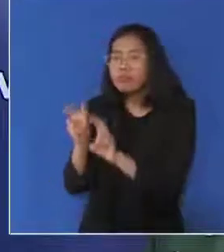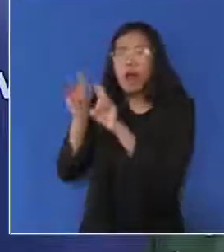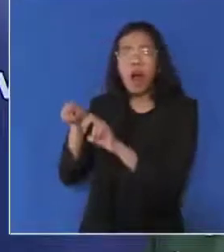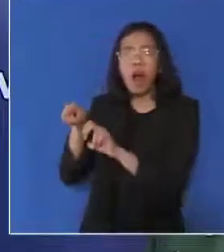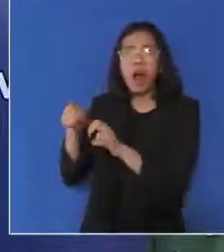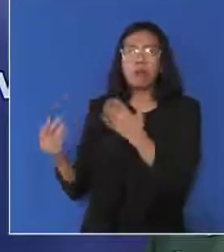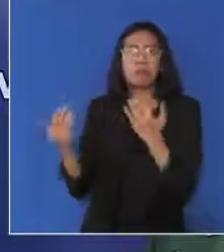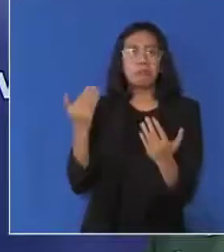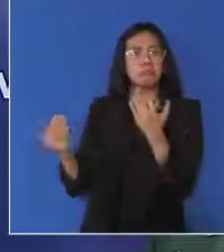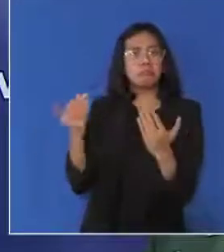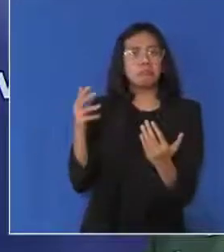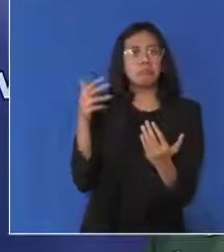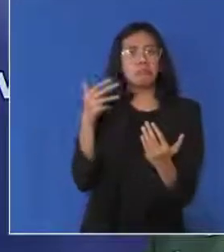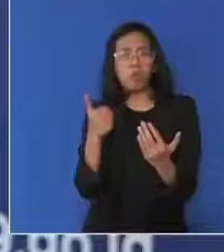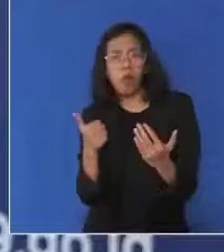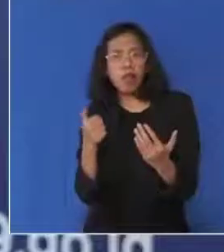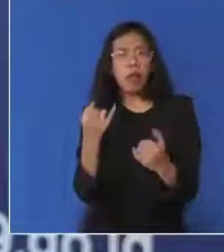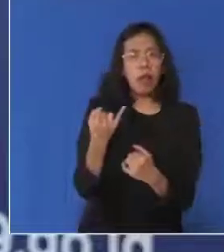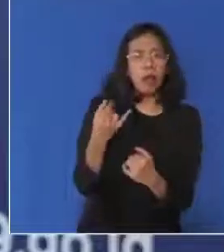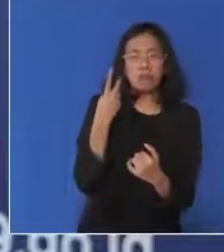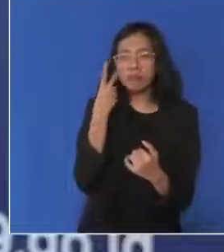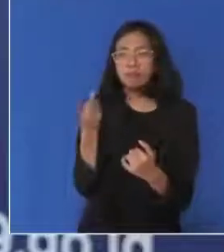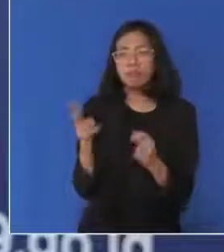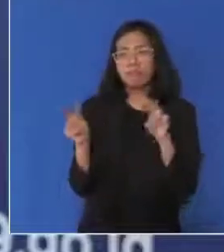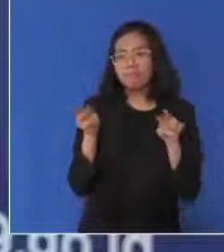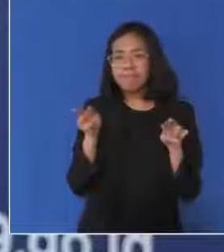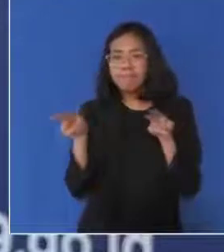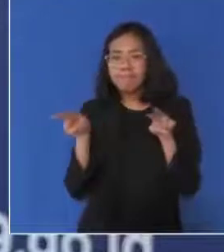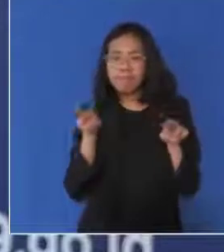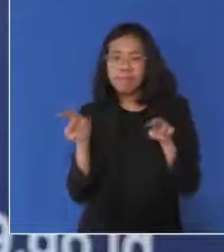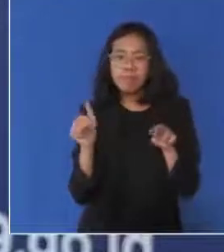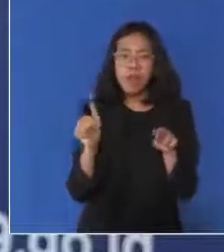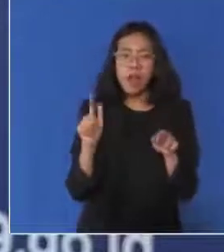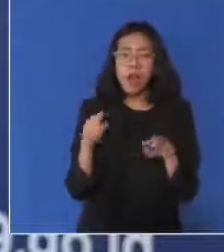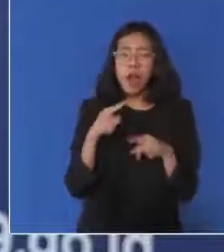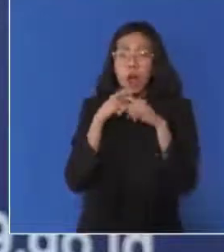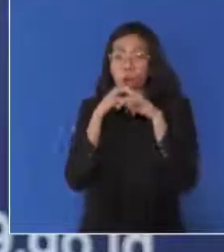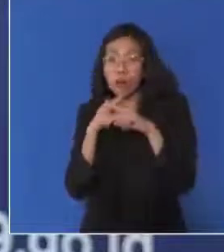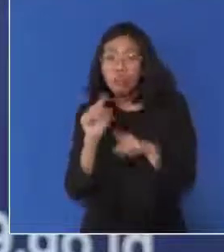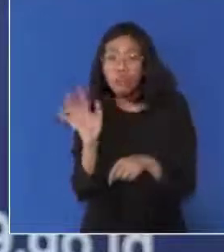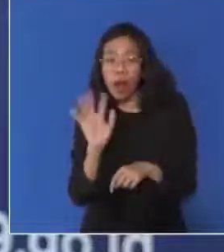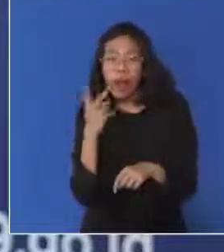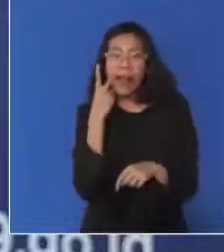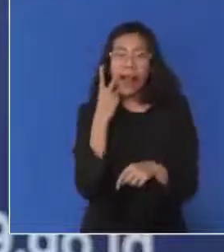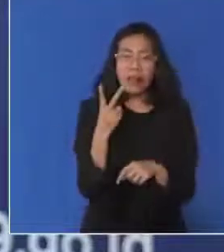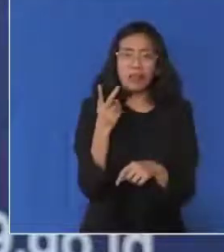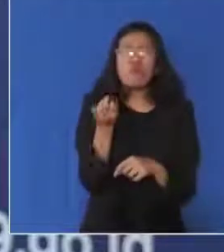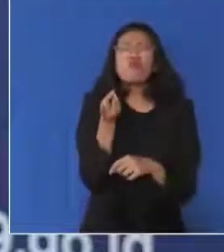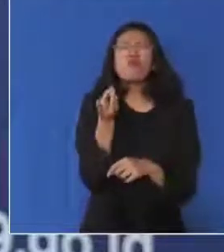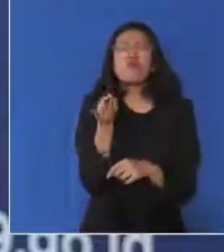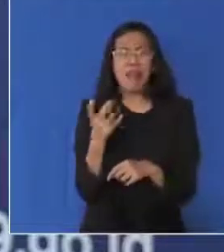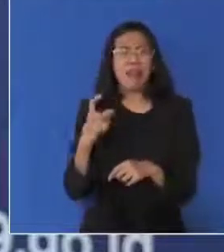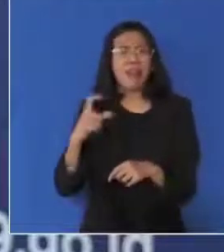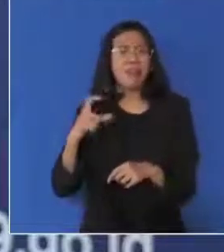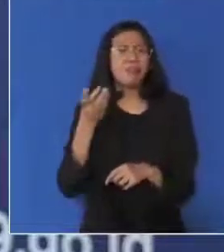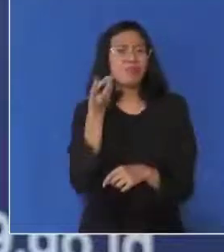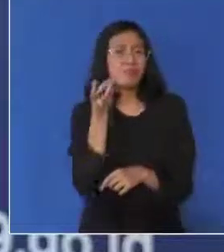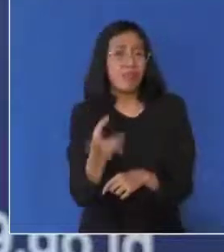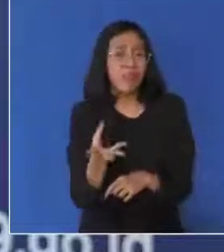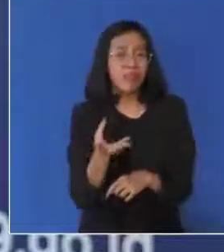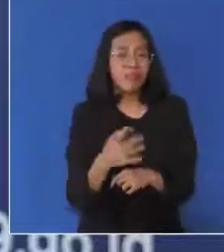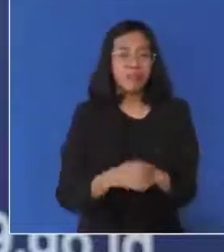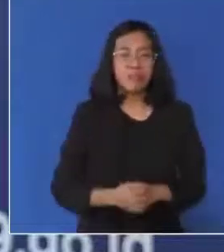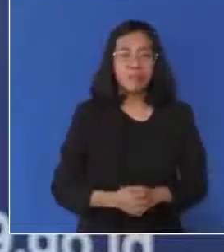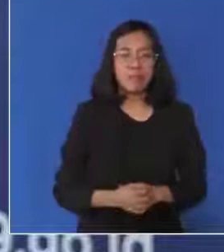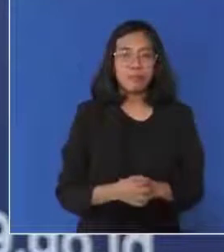sebaliknya Jadi sebetulnya untuk mengetahui apakah ini hoax atau bukan tuh simple kita sudah diajarkan dari zaman dulu yaitu